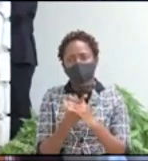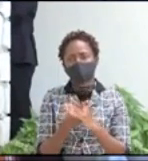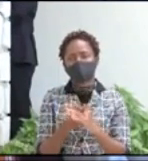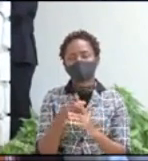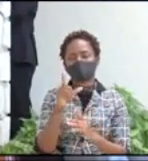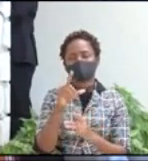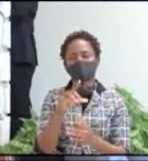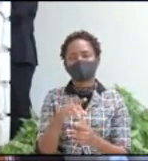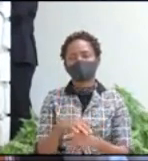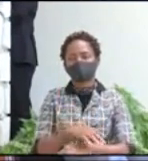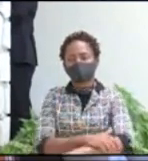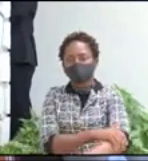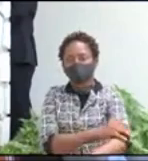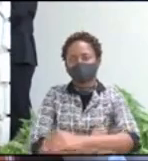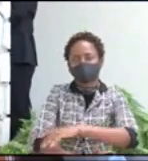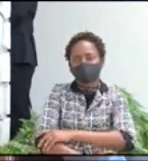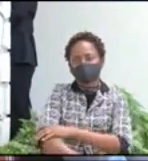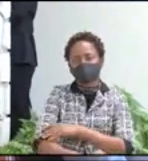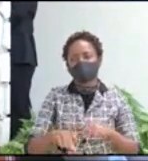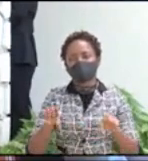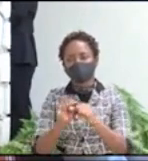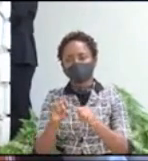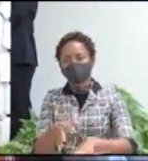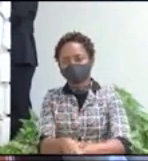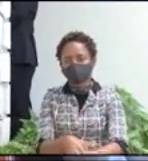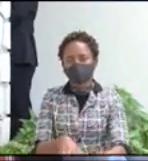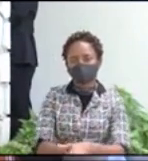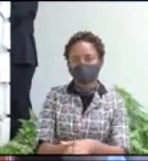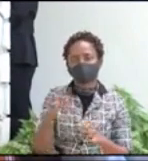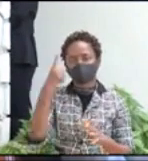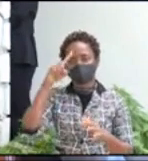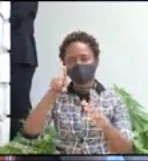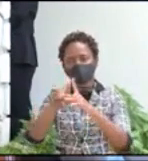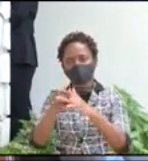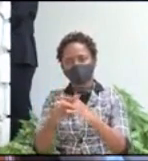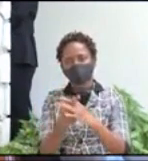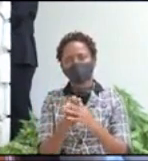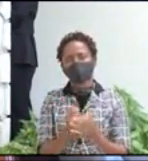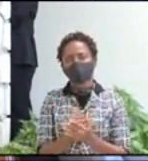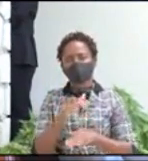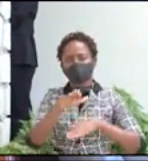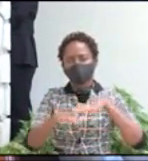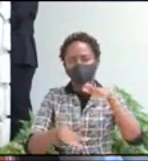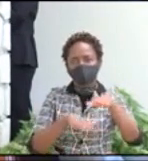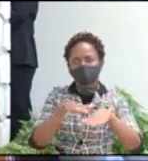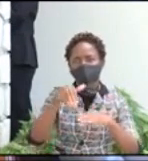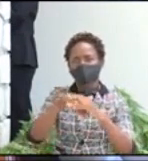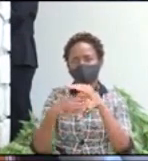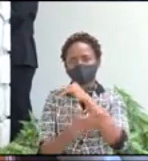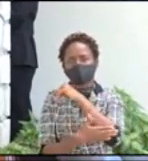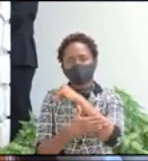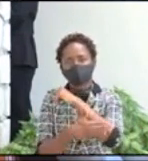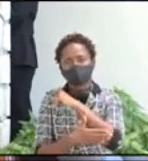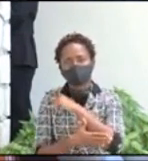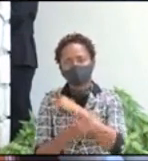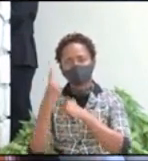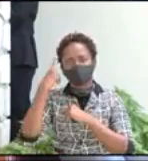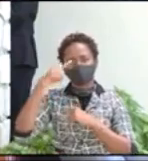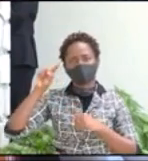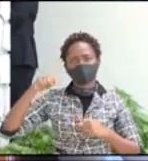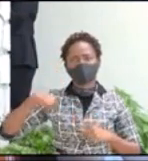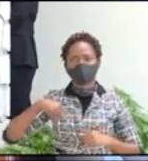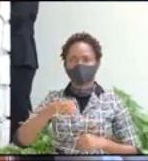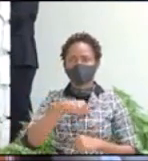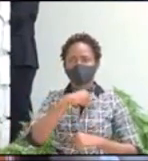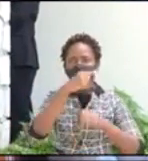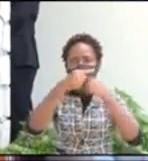nous mettez botte nous pour nous commencer marcher dans le pays pour nous